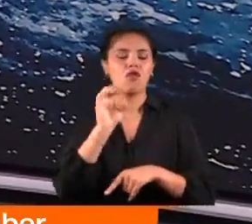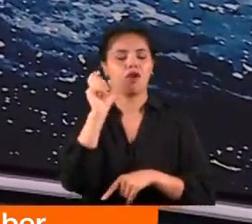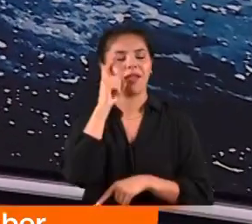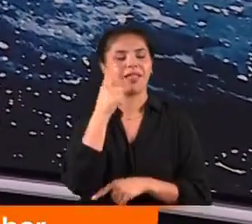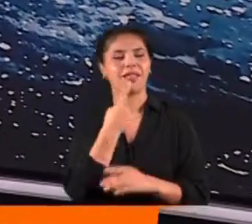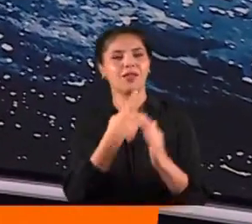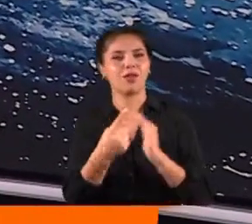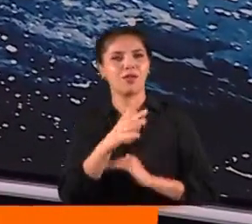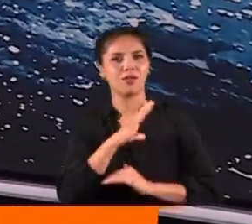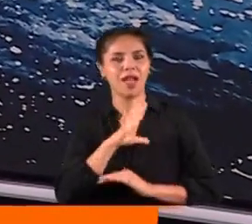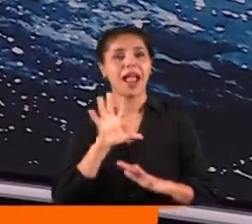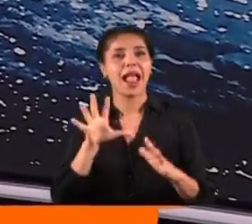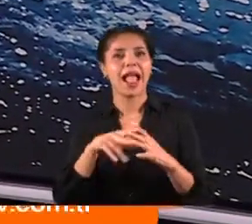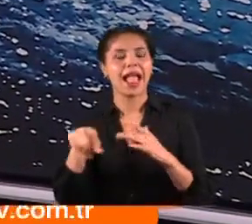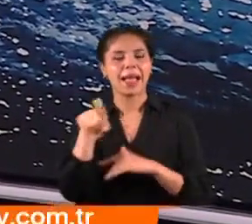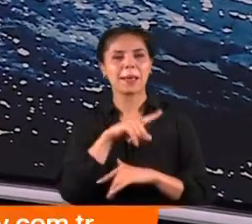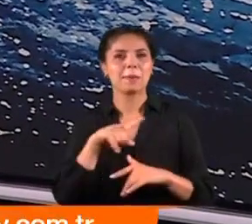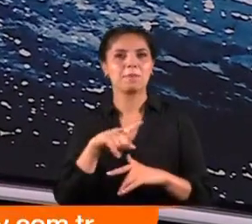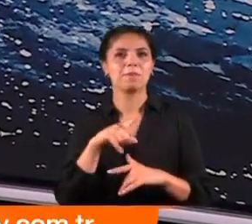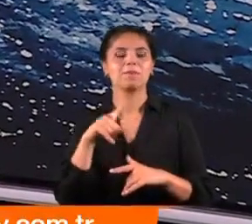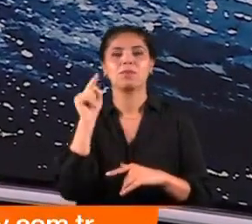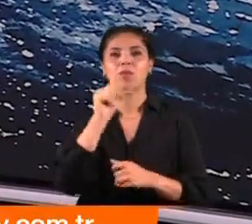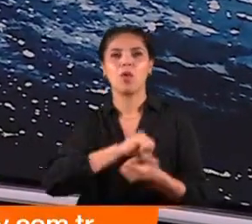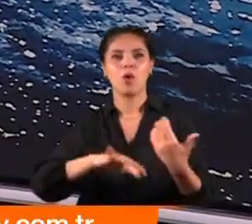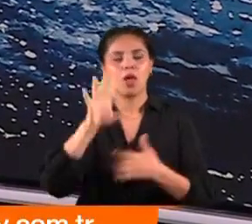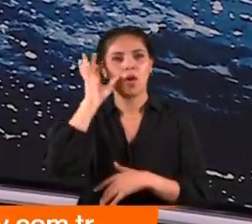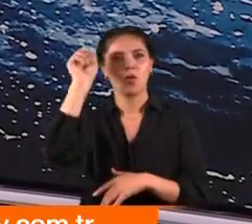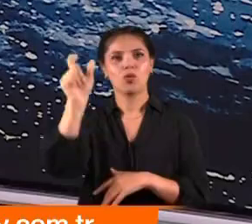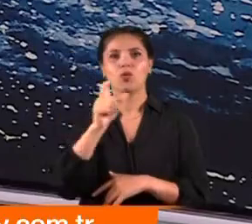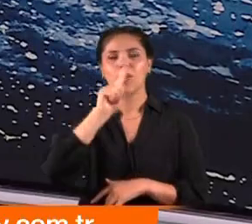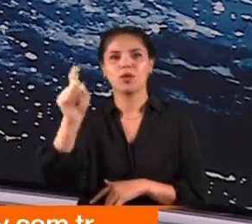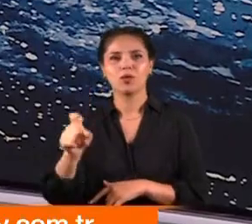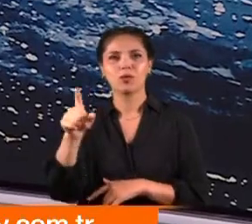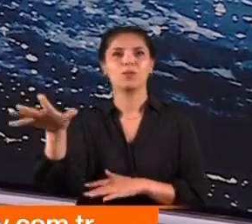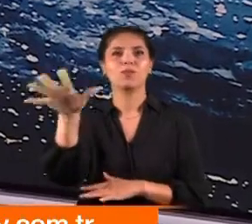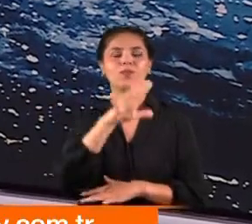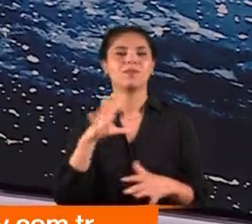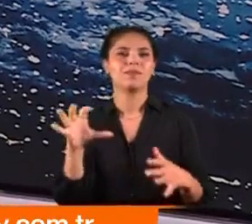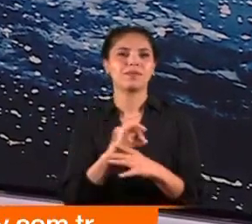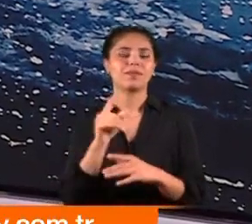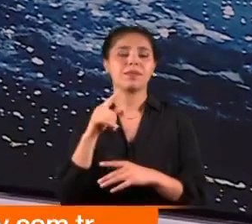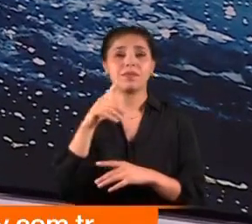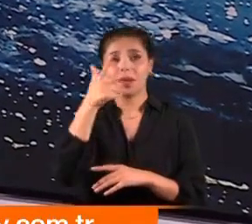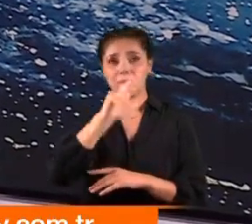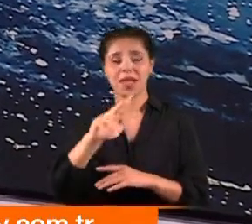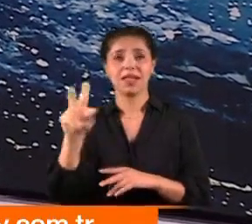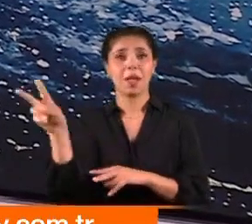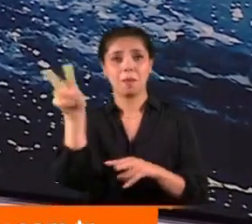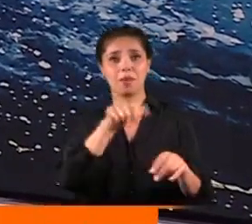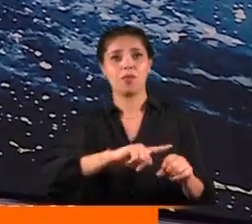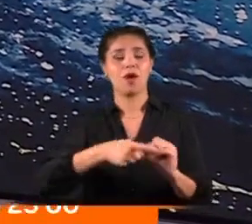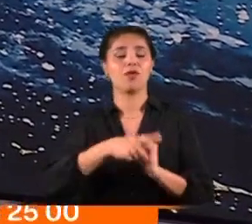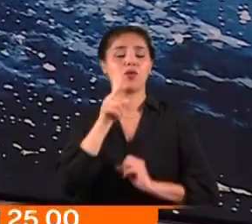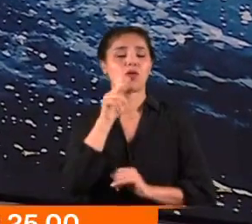ileri gitti. Ekibimiz yaşanan gök olayını uzmanına sordu. İlgilenenler için bir not, benzer manzara bu hafta sonu